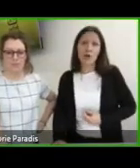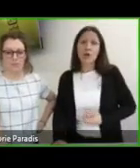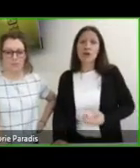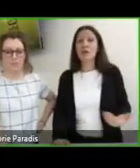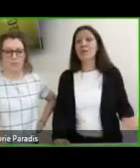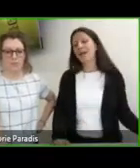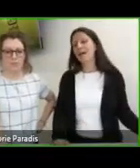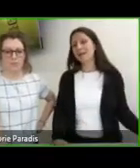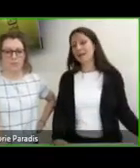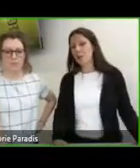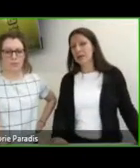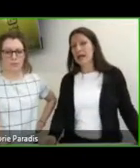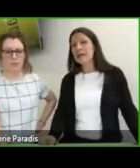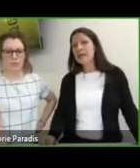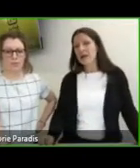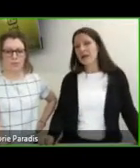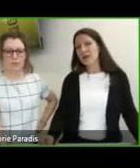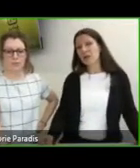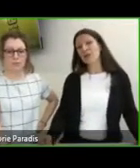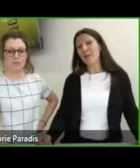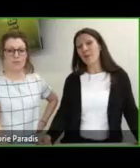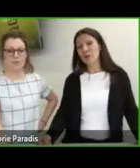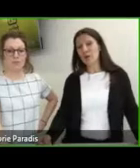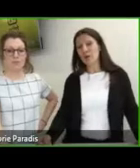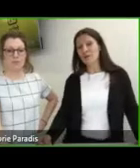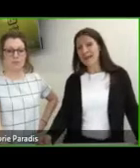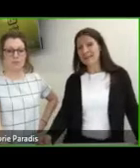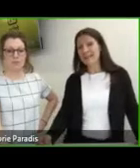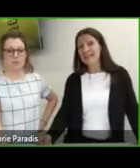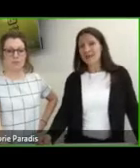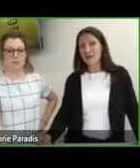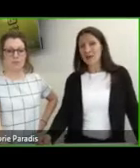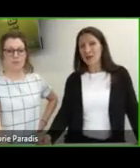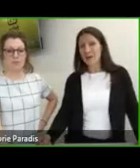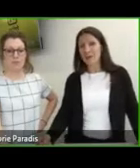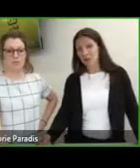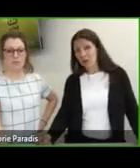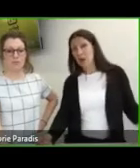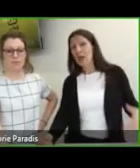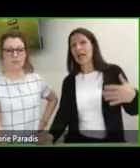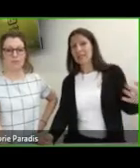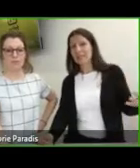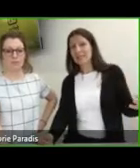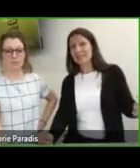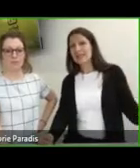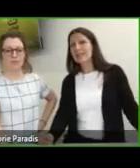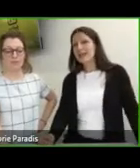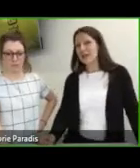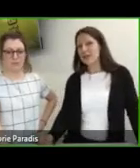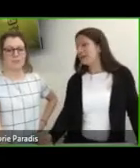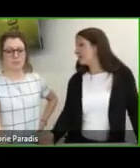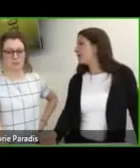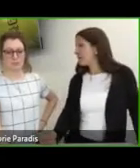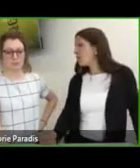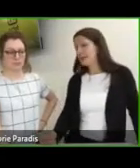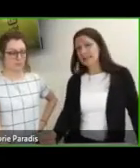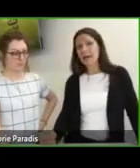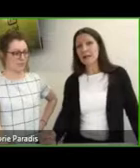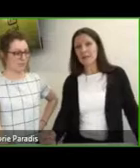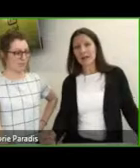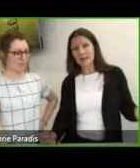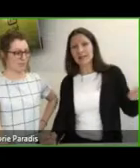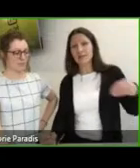études, seulement 37% sont en mesure de le faire. Donc, de là la nécessité de cette éducation aux